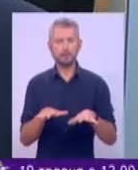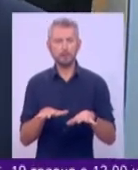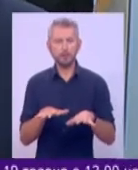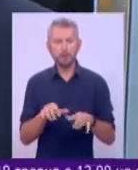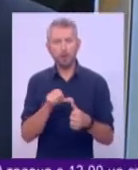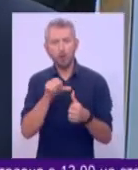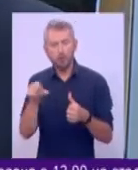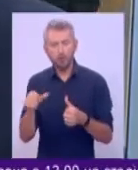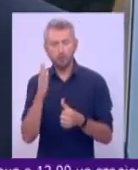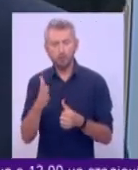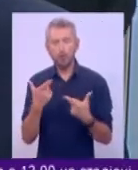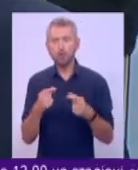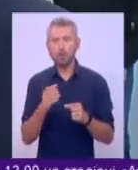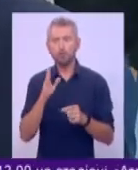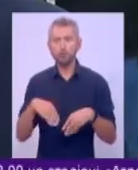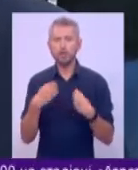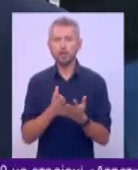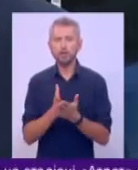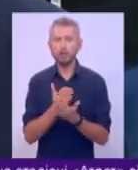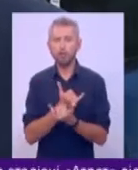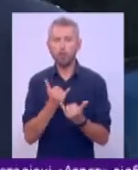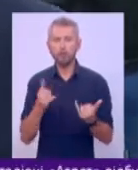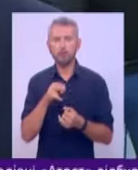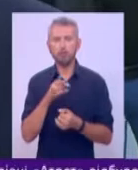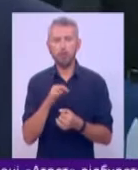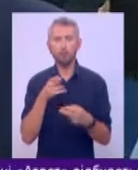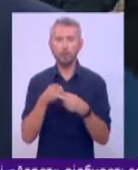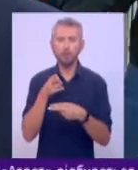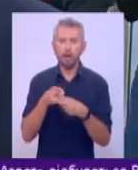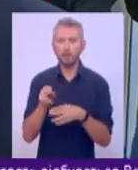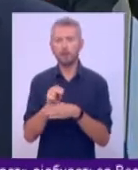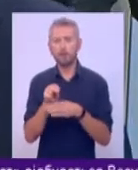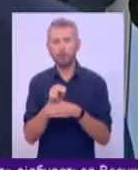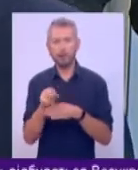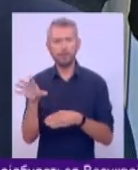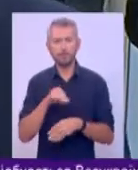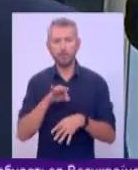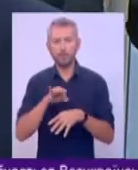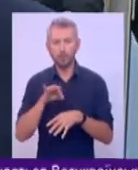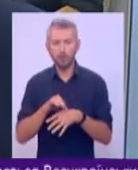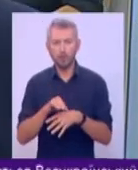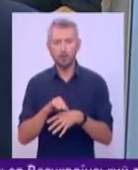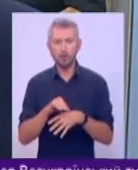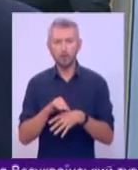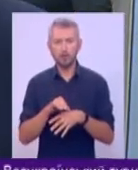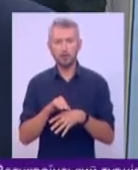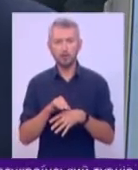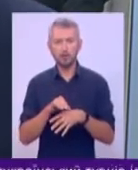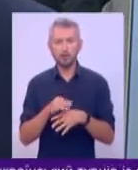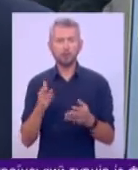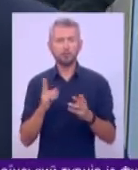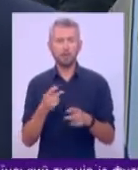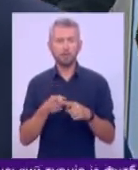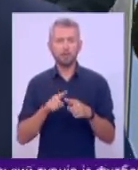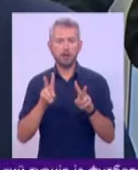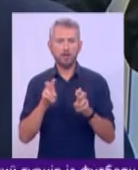окремо, де будуть надаватися послуги по профілактиці, лікуванню всіх хвороб, хворіб, як це називається,